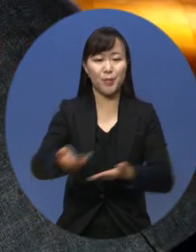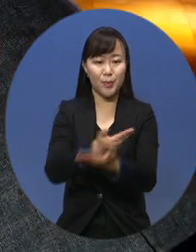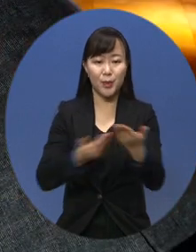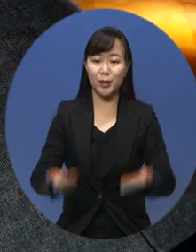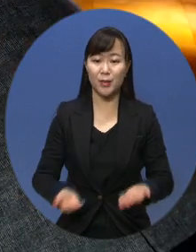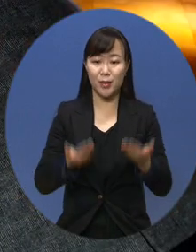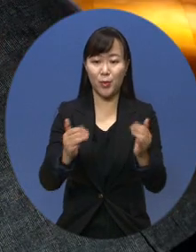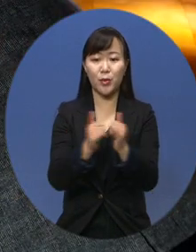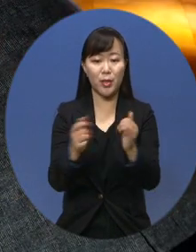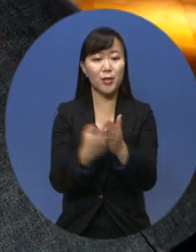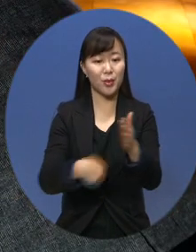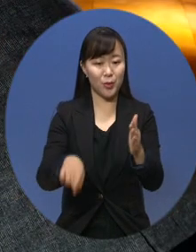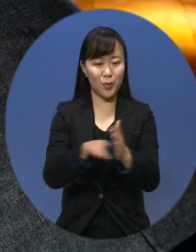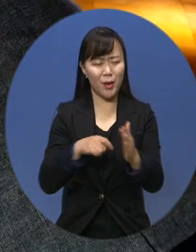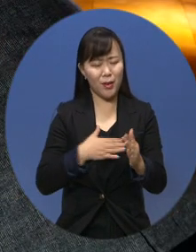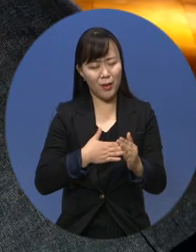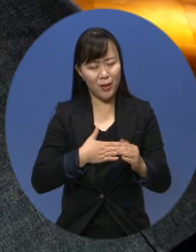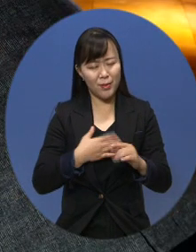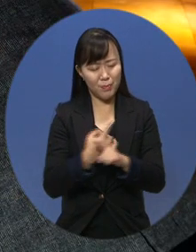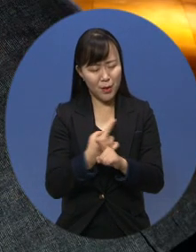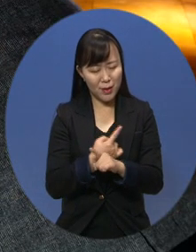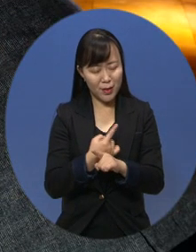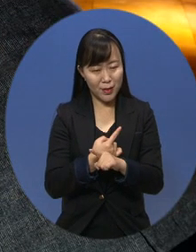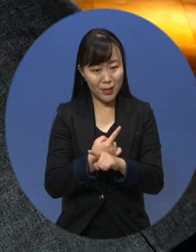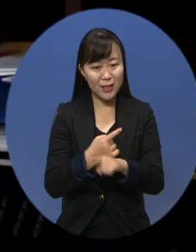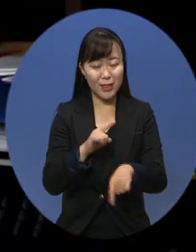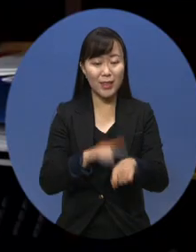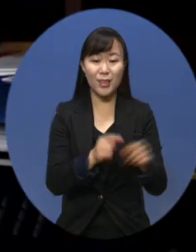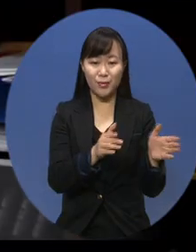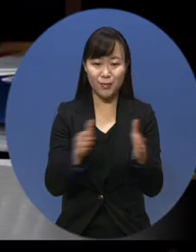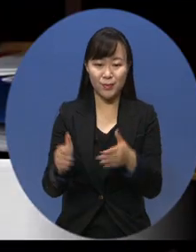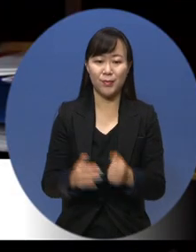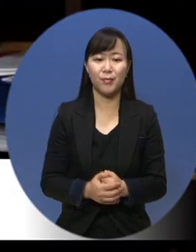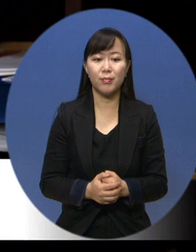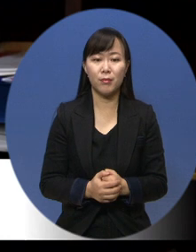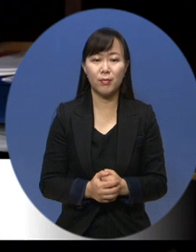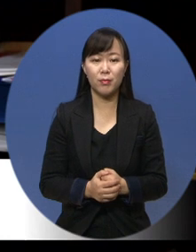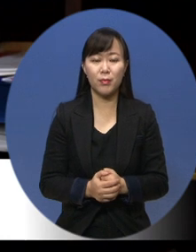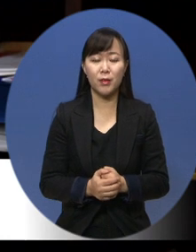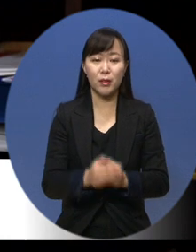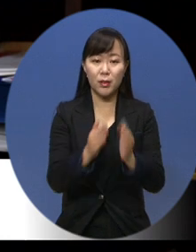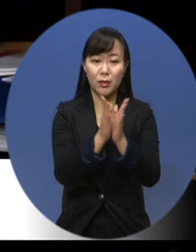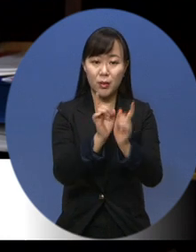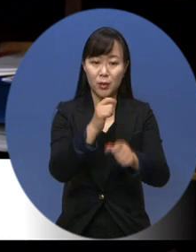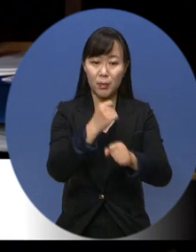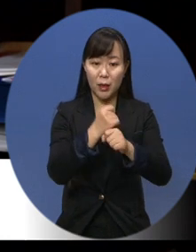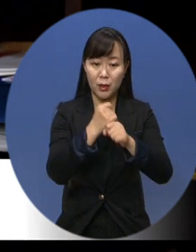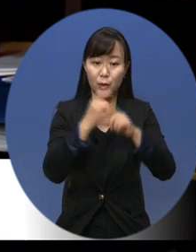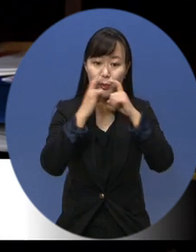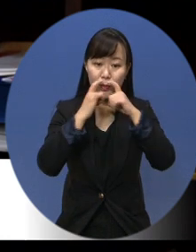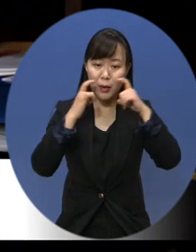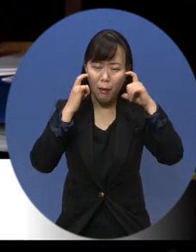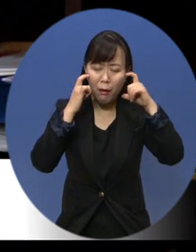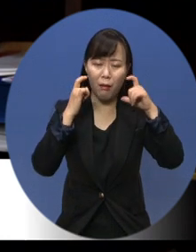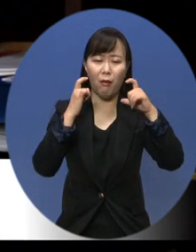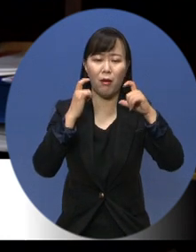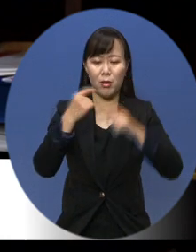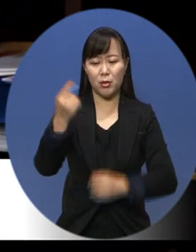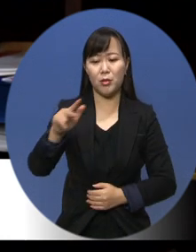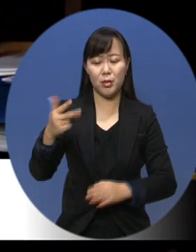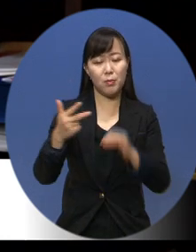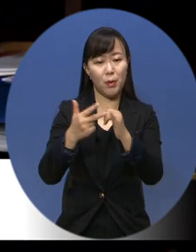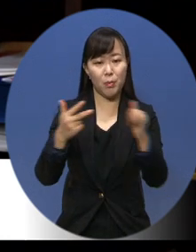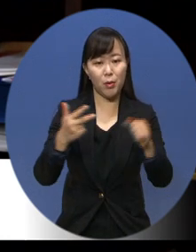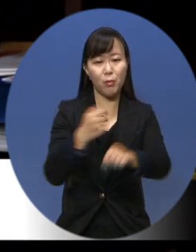자원봉사자들을 위한 힐링의 시간을 준비했습니다 술의 마스크 만들어 하고 뉴런 출병 정도가